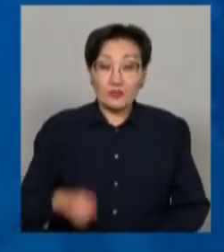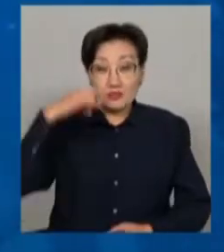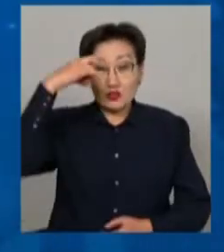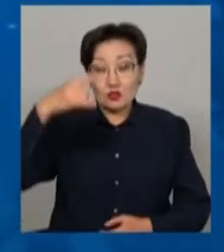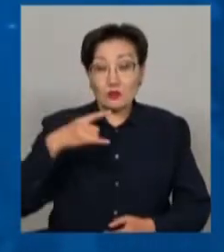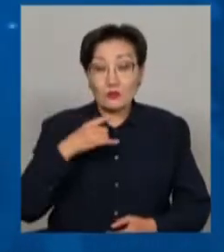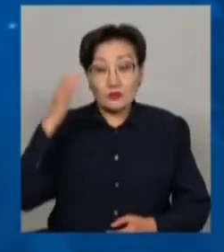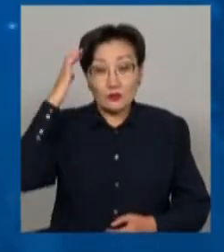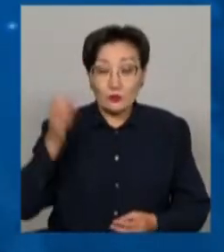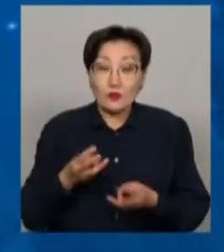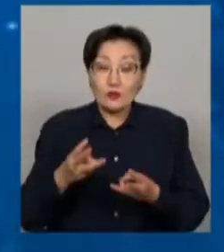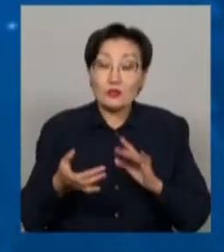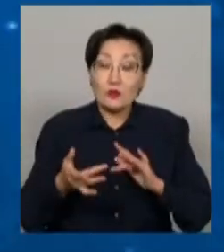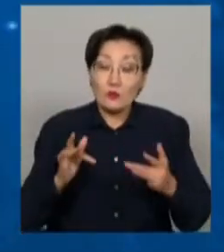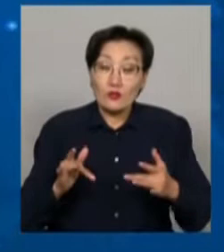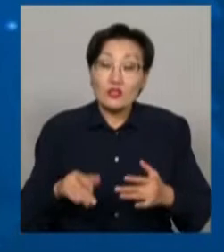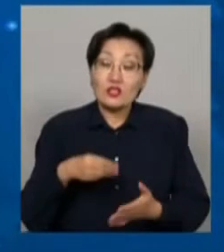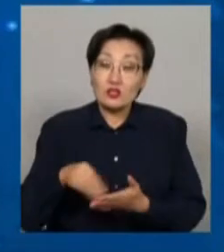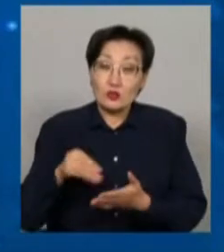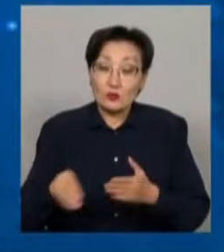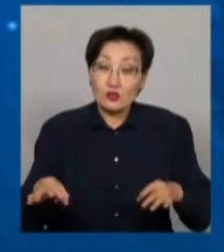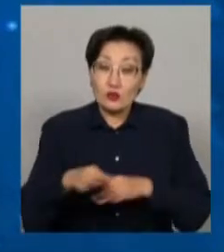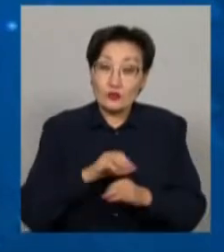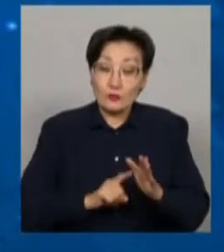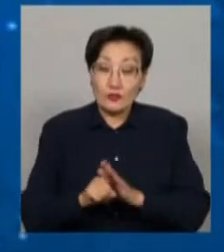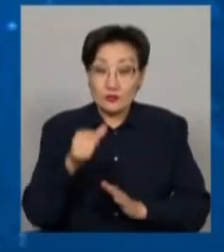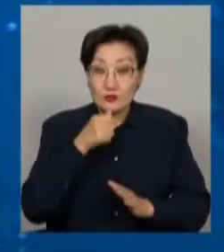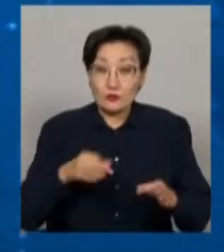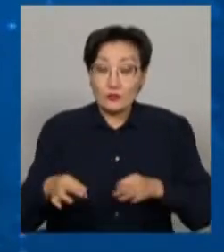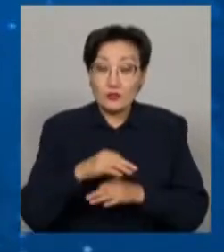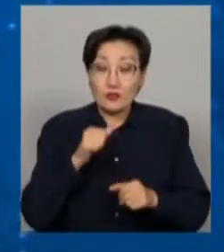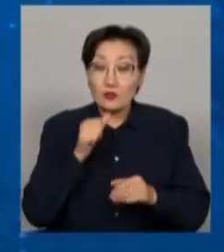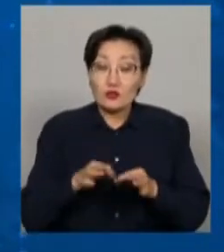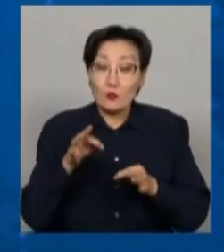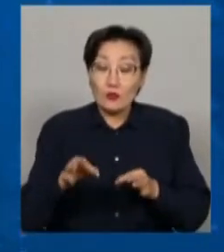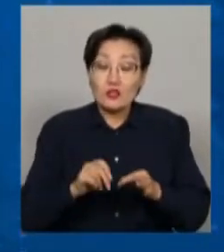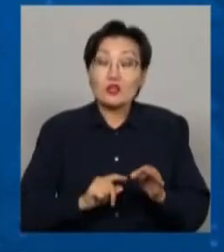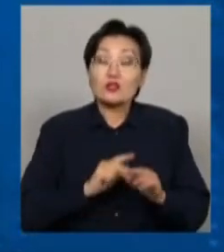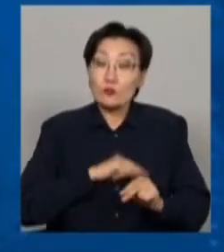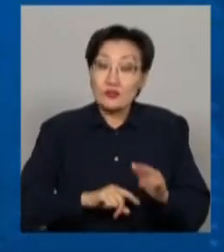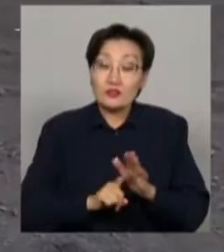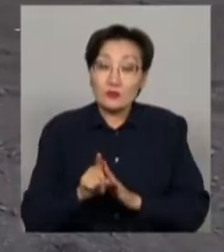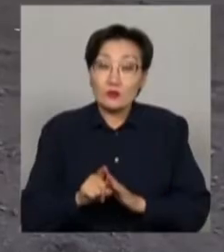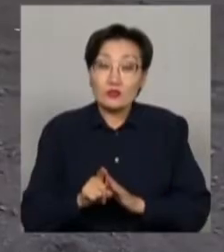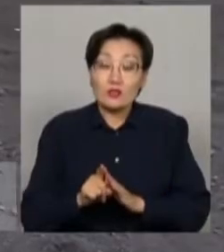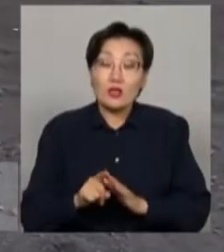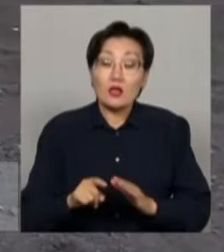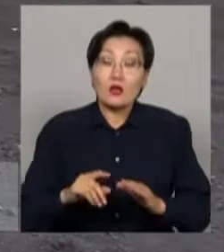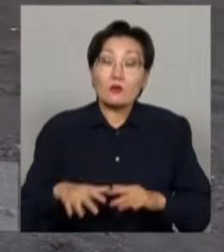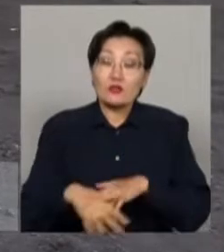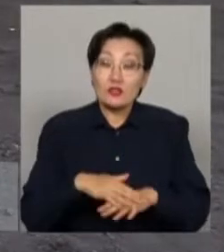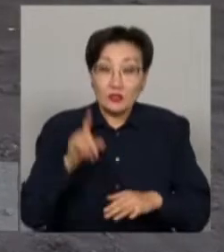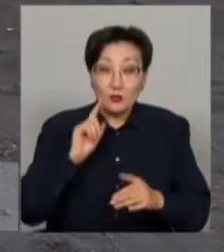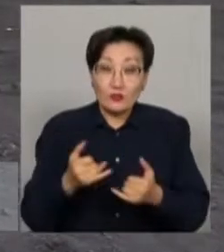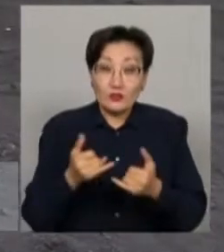Қазақстанда көмірді онлайн сатып алу жобасы іске қосылды. Пилоттық жоба Қостанай облысында істеп тұр. Болашаққа халыққа ыңғайлы